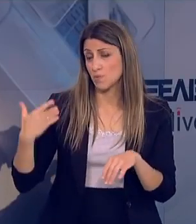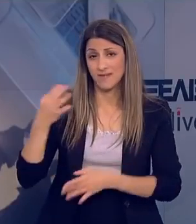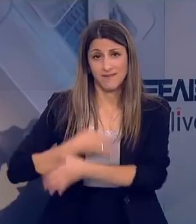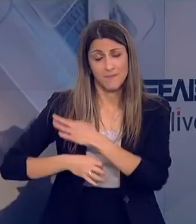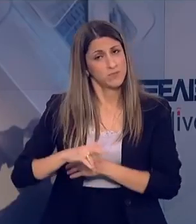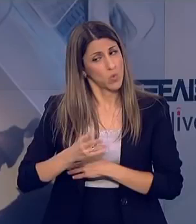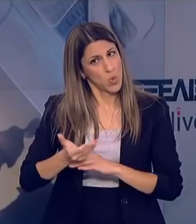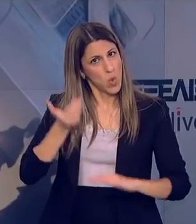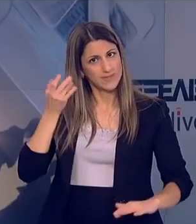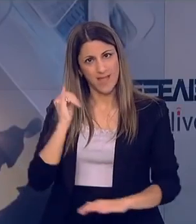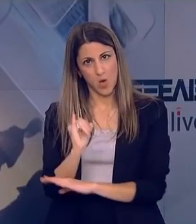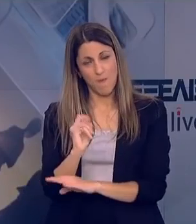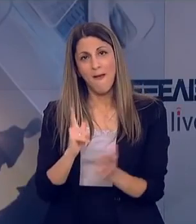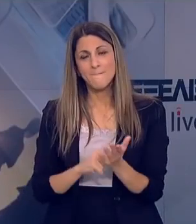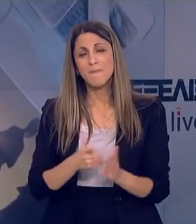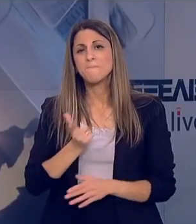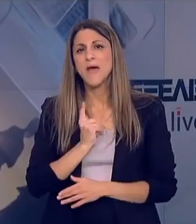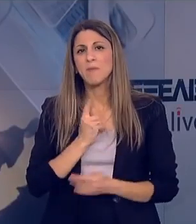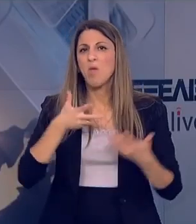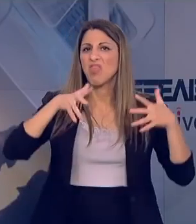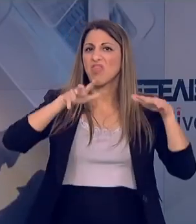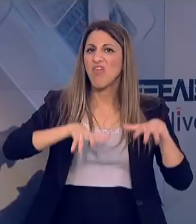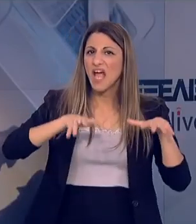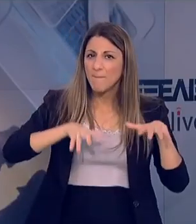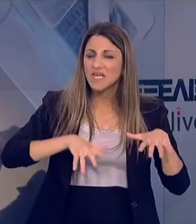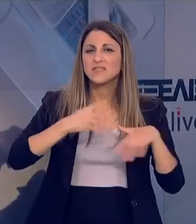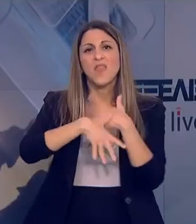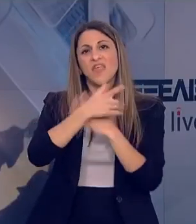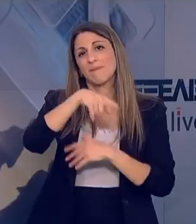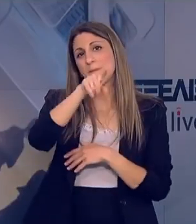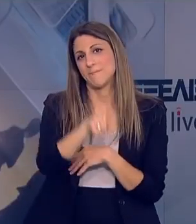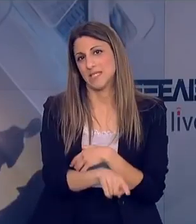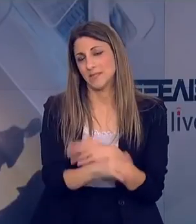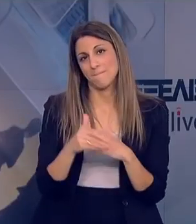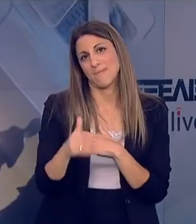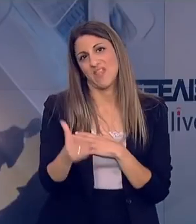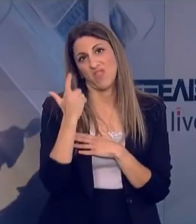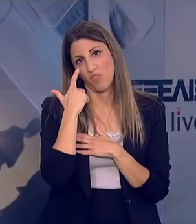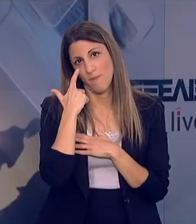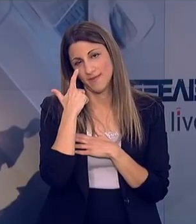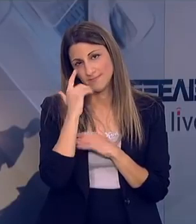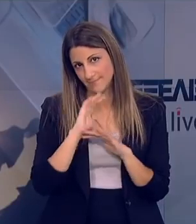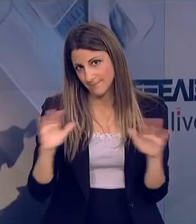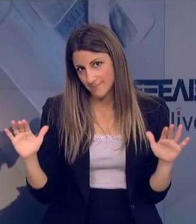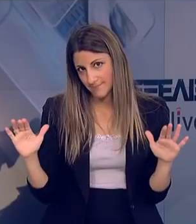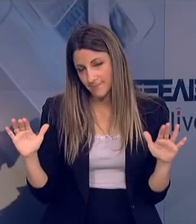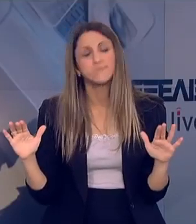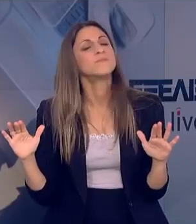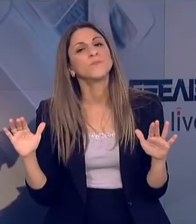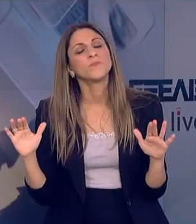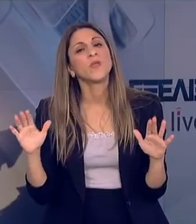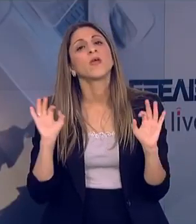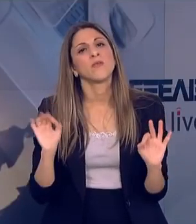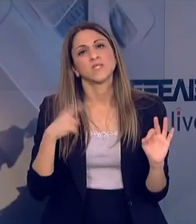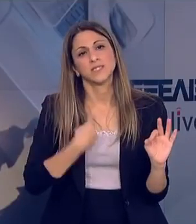περιμένουμε τουλάχιστον 10 με 15 μέρες για να πούμε με βεβαιότητα ότι αυτό εξακολουθεί να παραμένει το ίδιο, και φυσικά αυτό εξαρτάται και από τη